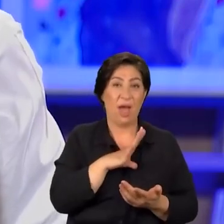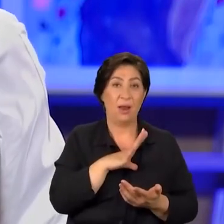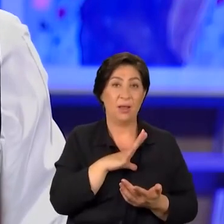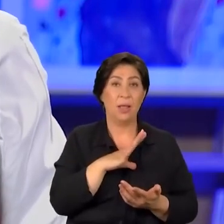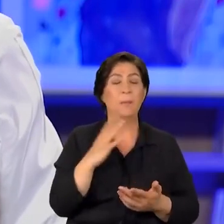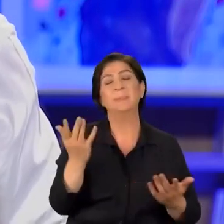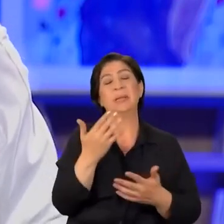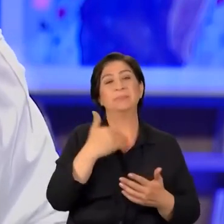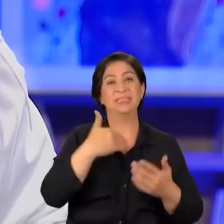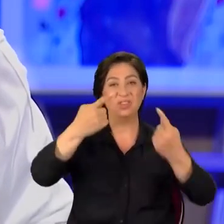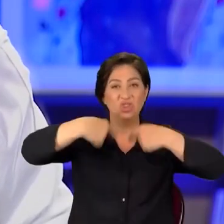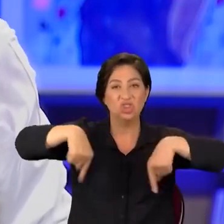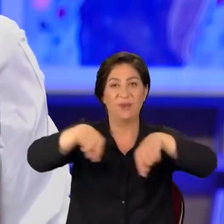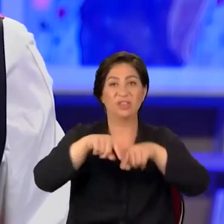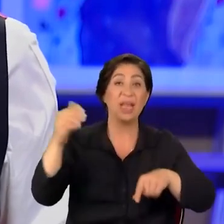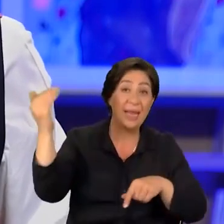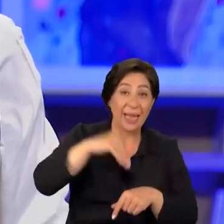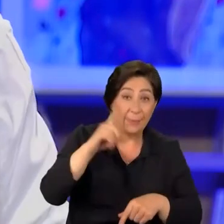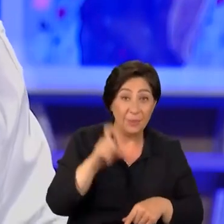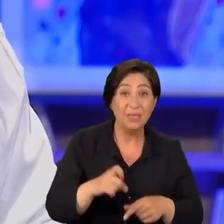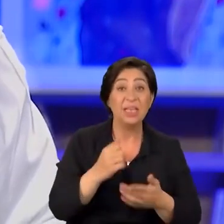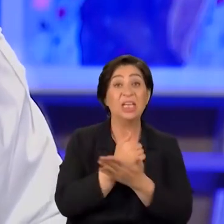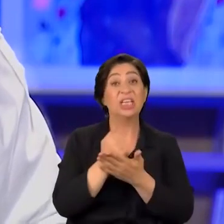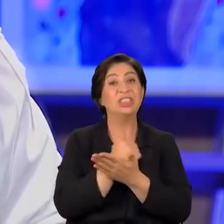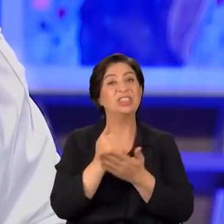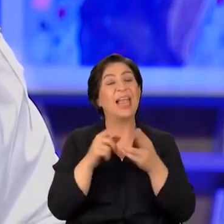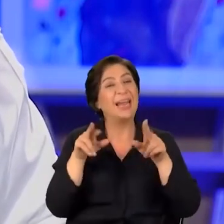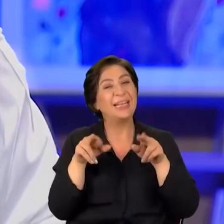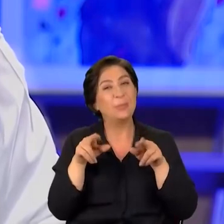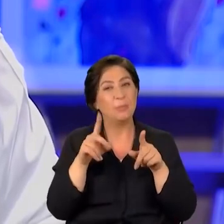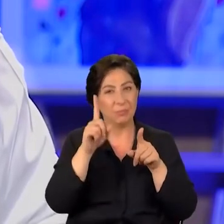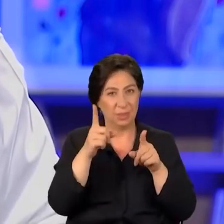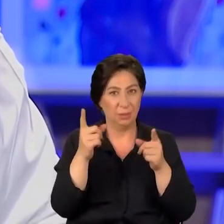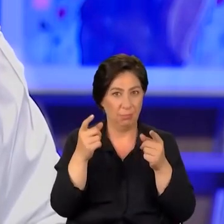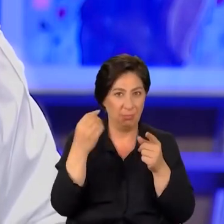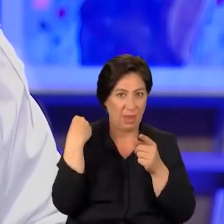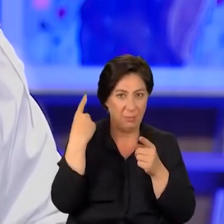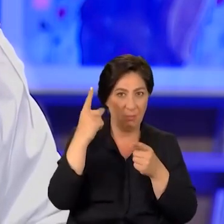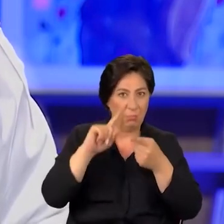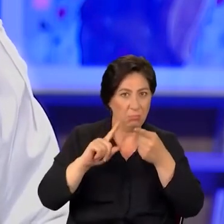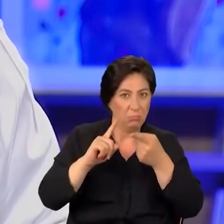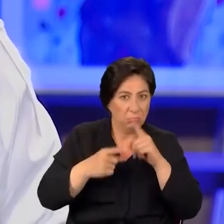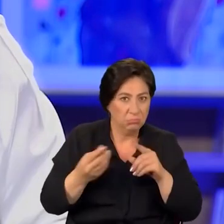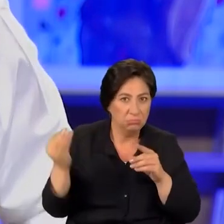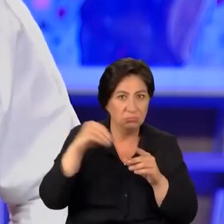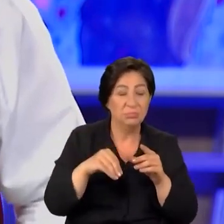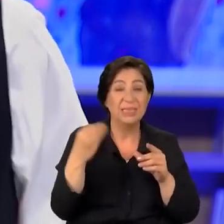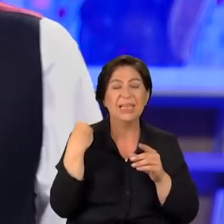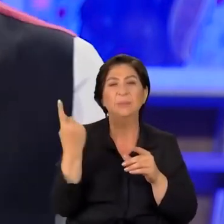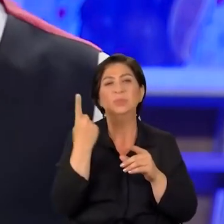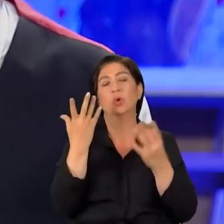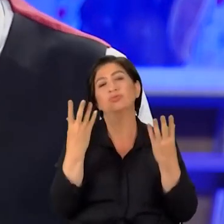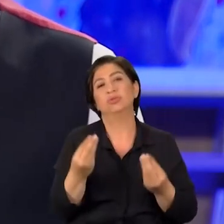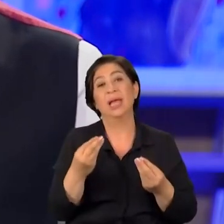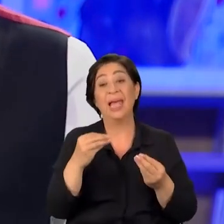ya bizde mesela çevreciler gelebilir mi? Yeşiller falan gibi bir hareket gelebilir mi? Yeni bir hareket olacak. Yani var